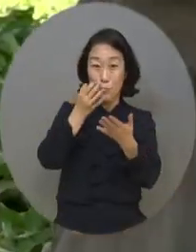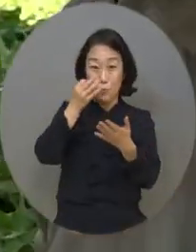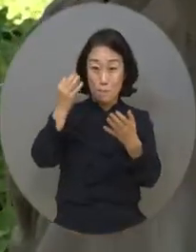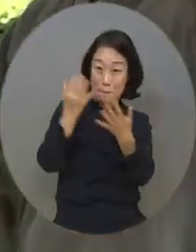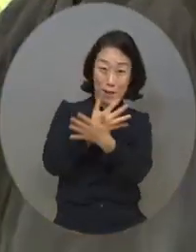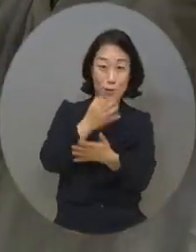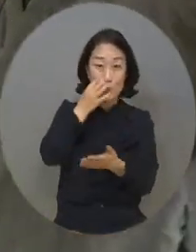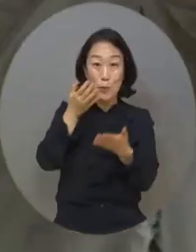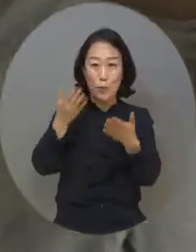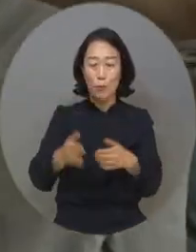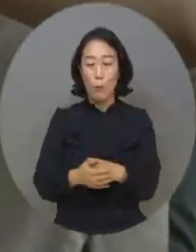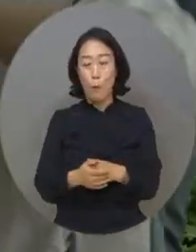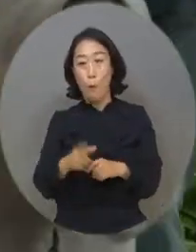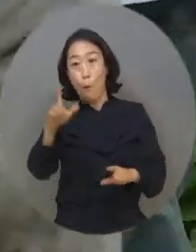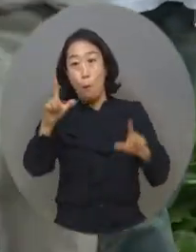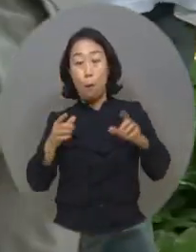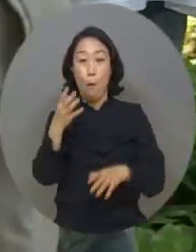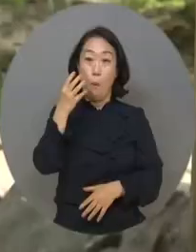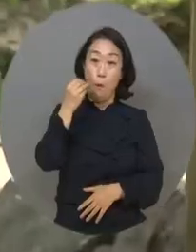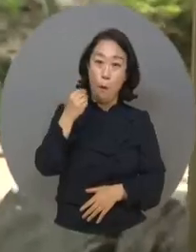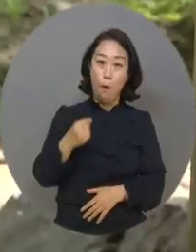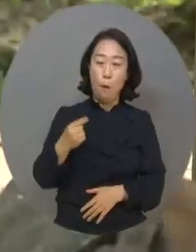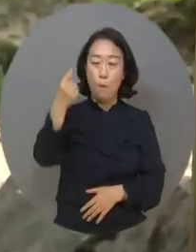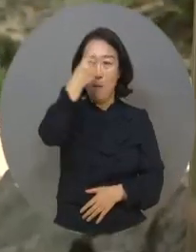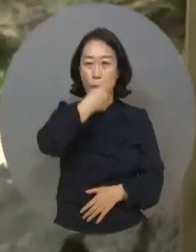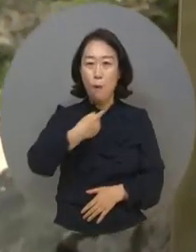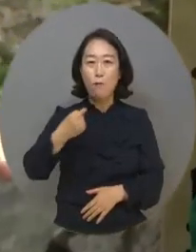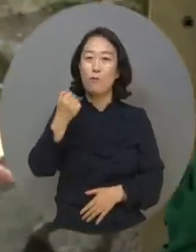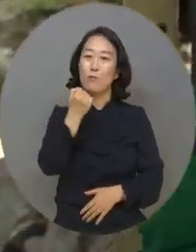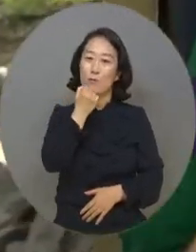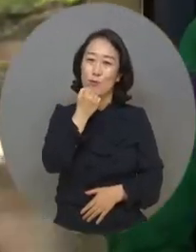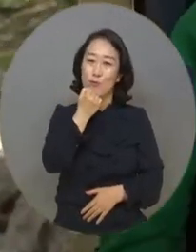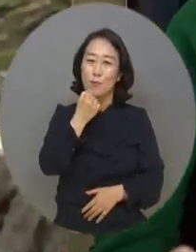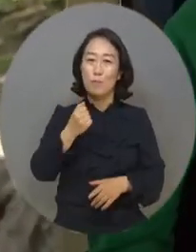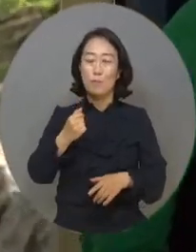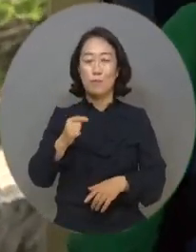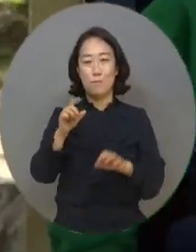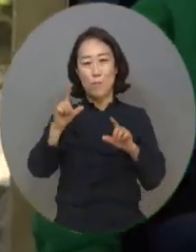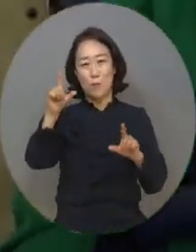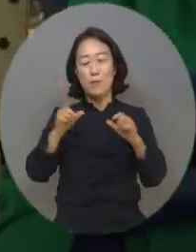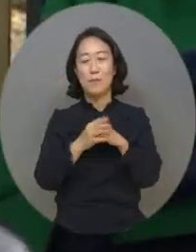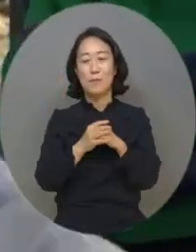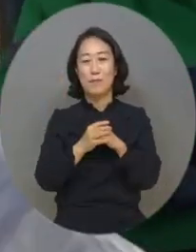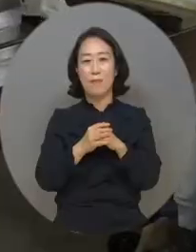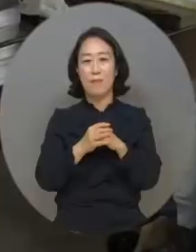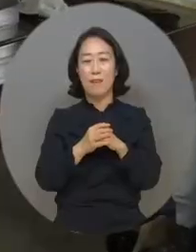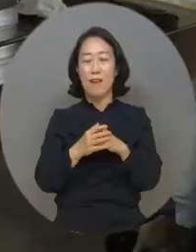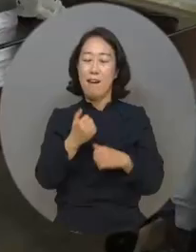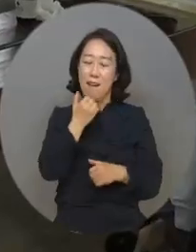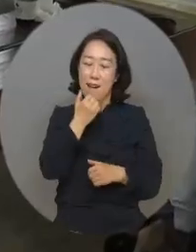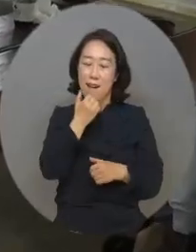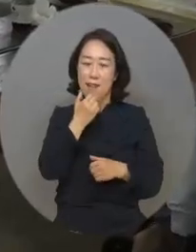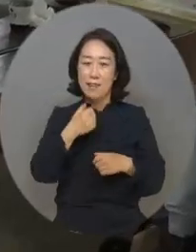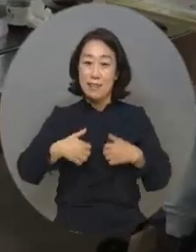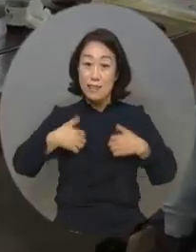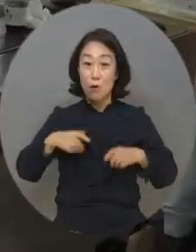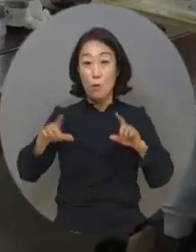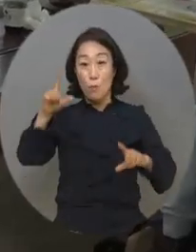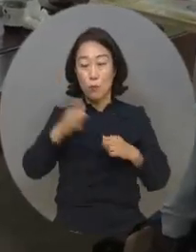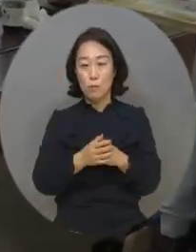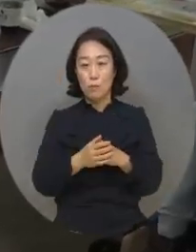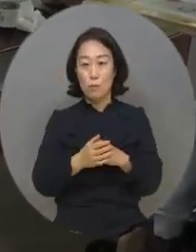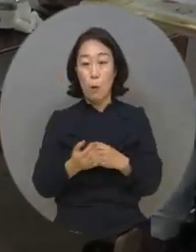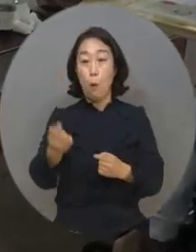눈앞에서 펼쳐진 신기한 광경에 얼굴엔 웃음이 떠나질 않습니다. 이들의 즐거운 모습에 점차